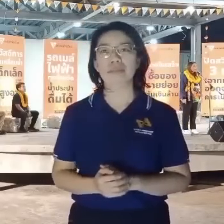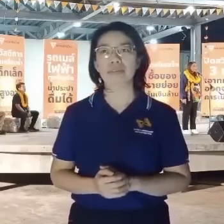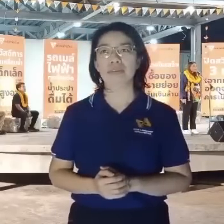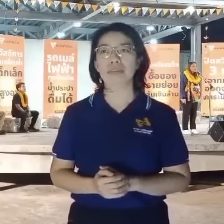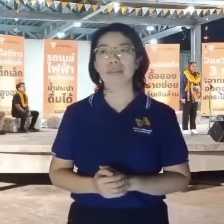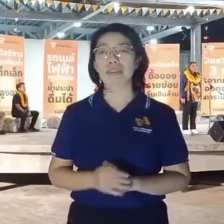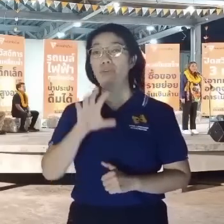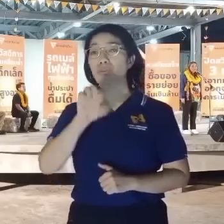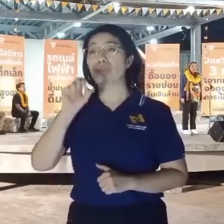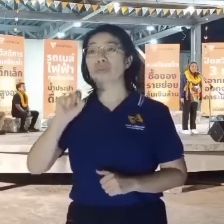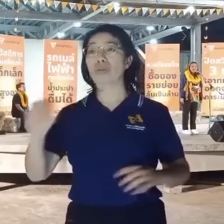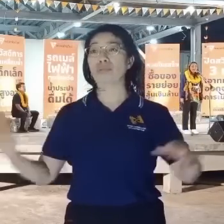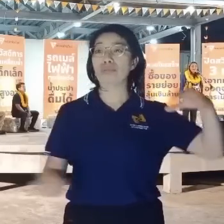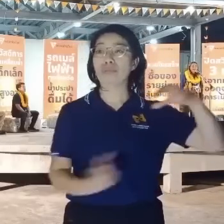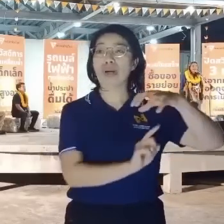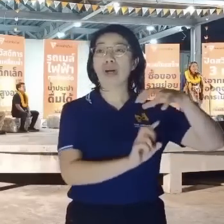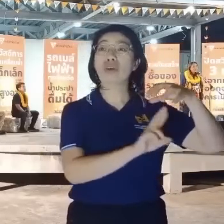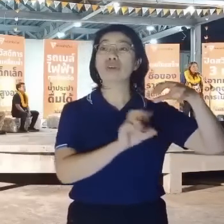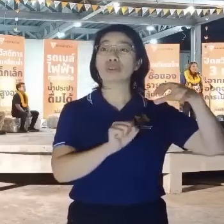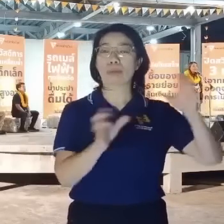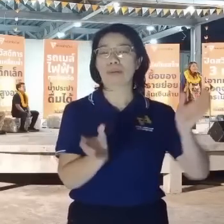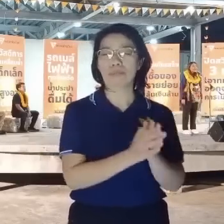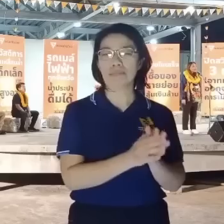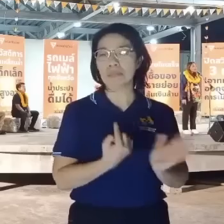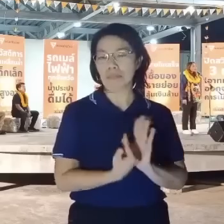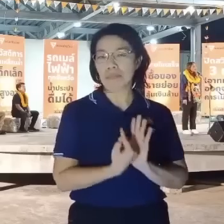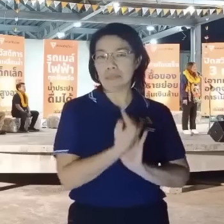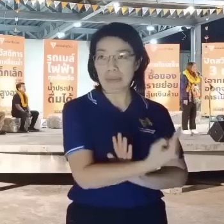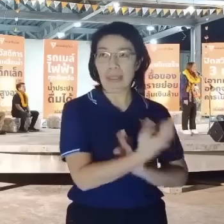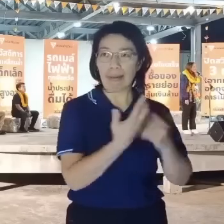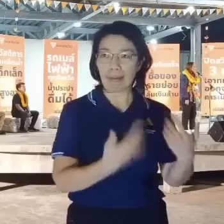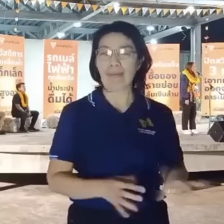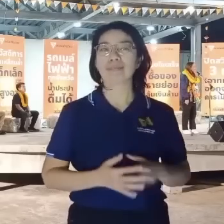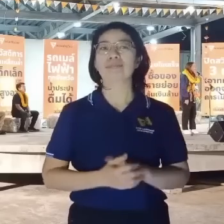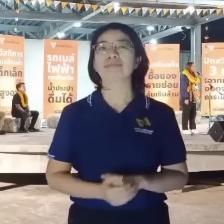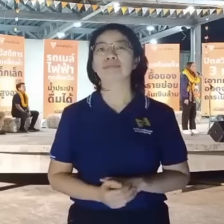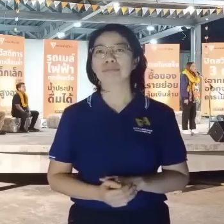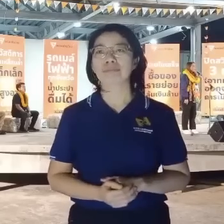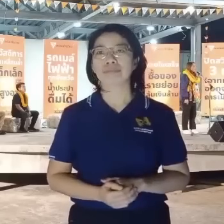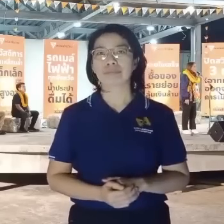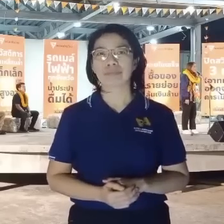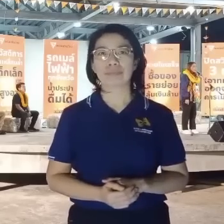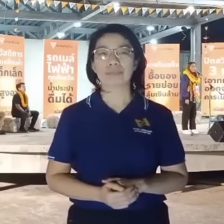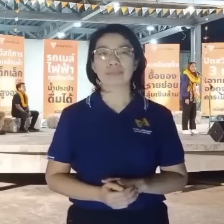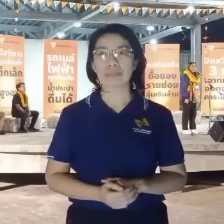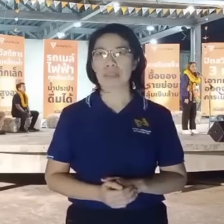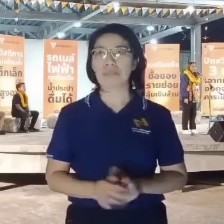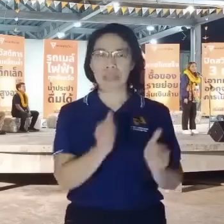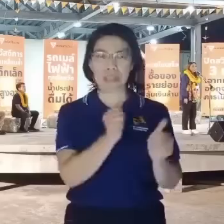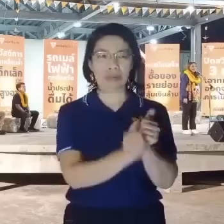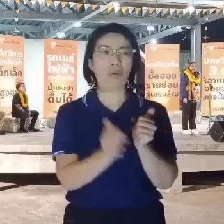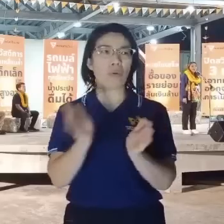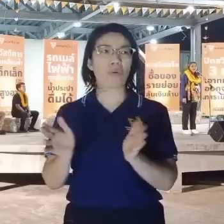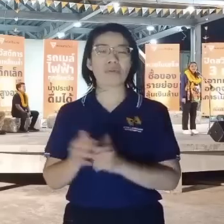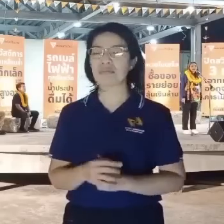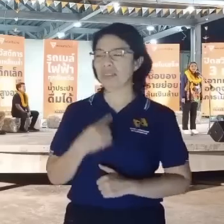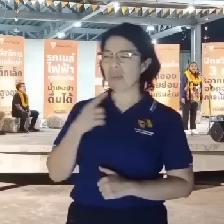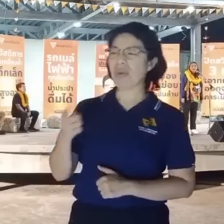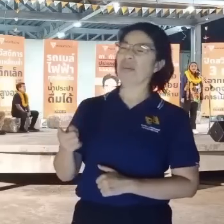ปเป็นส.ส.สมัยแรกไปเป็นผู้แทนราษฎรครั้งแรกหลายๆคนปรามาสว่